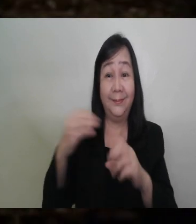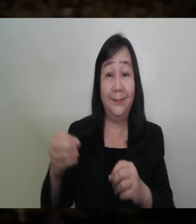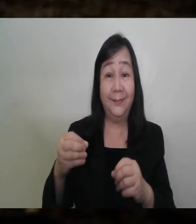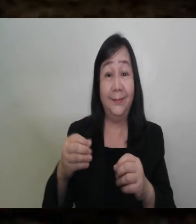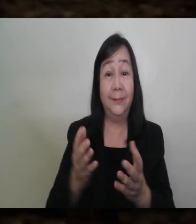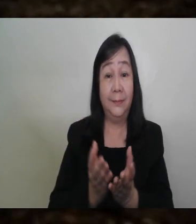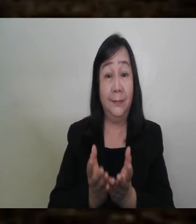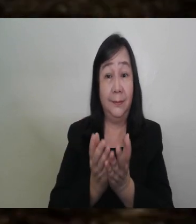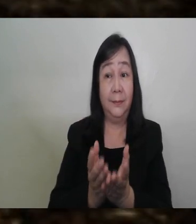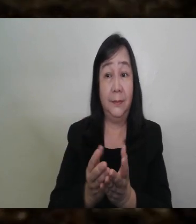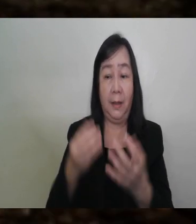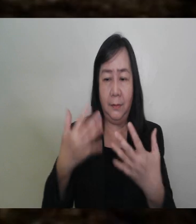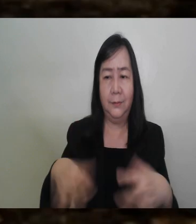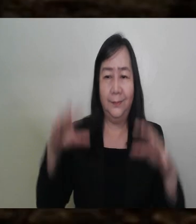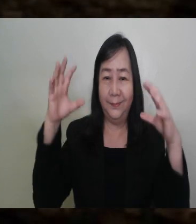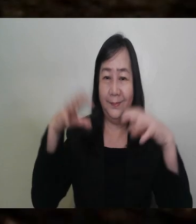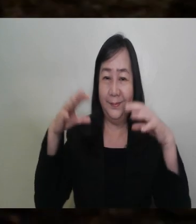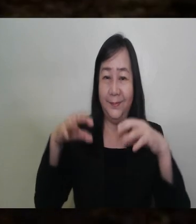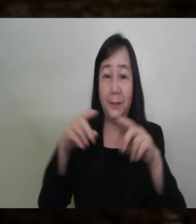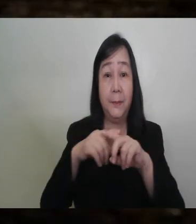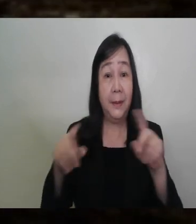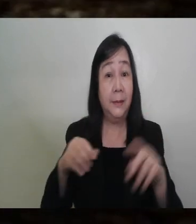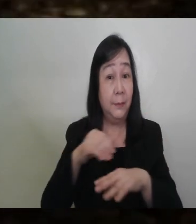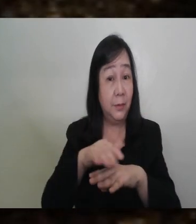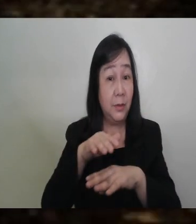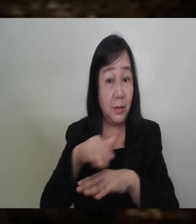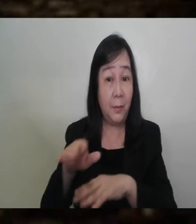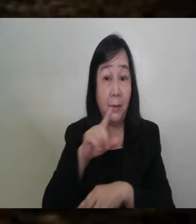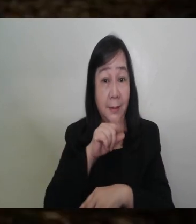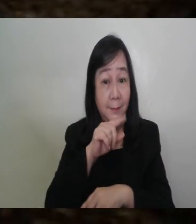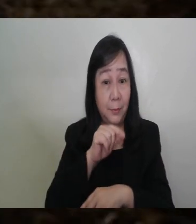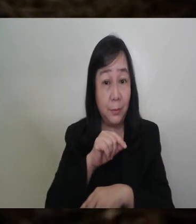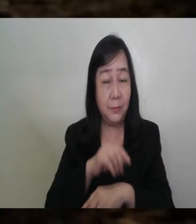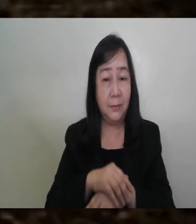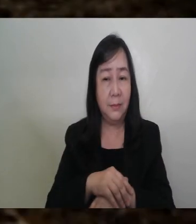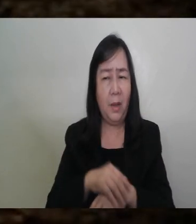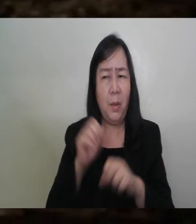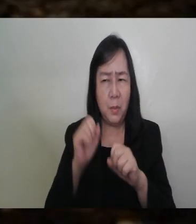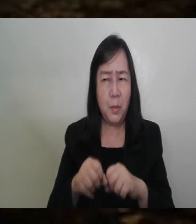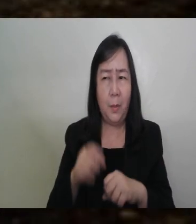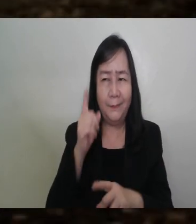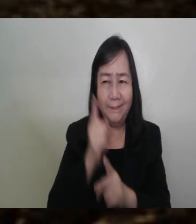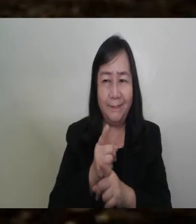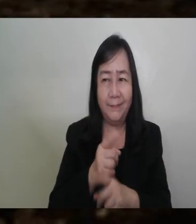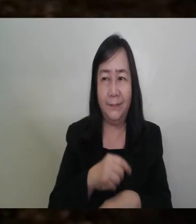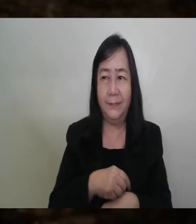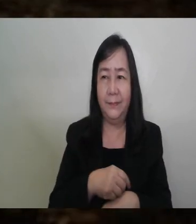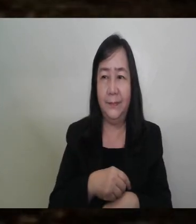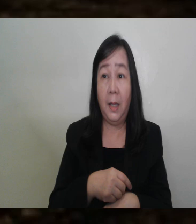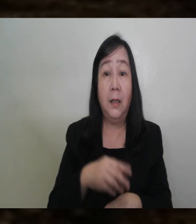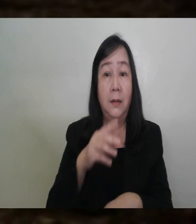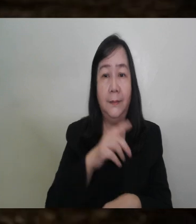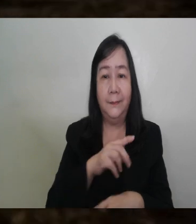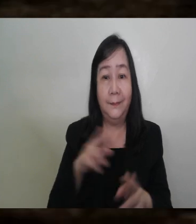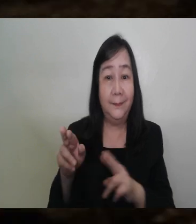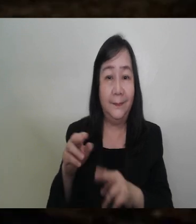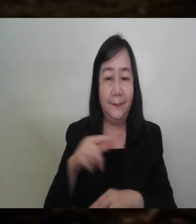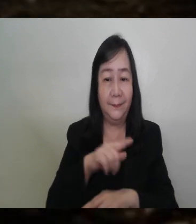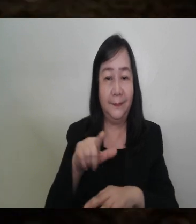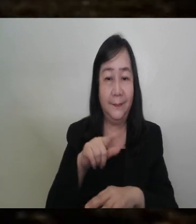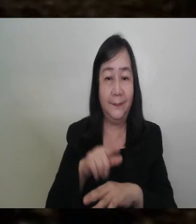arka matapos suminto ang ulan. Nagpadala muna siya ng mga ibon upang tiyakin kung handa na ang